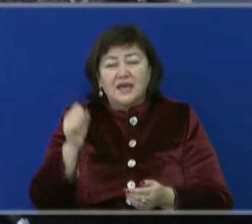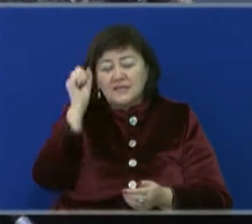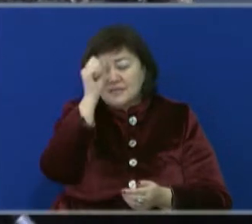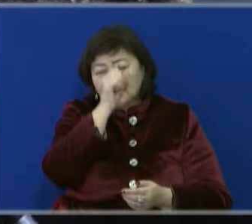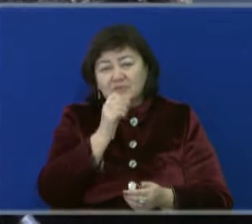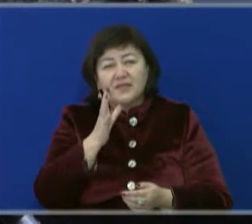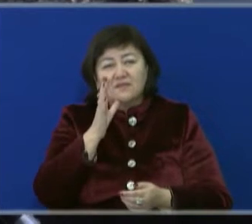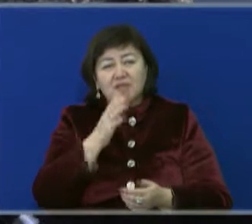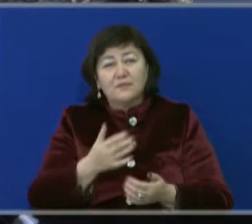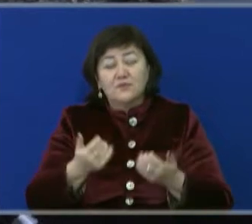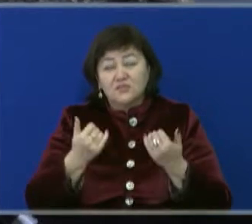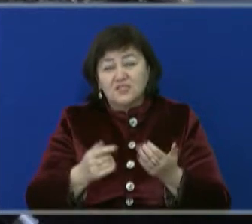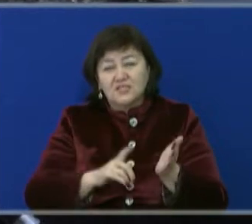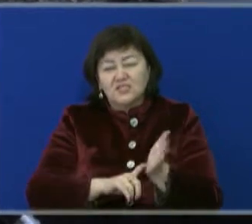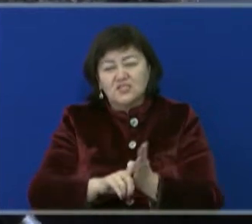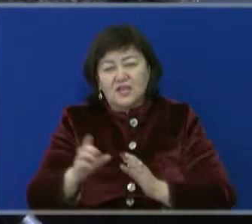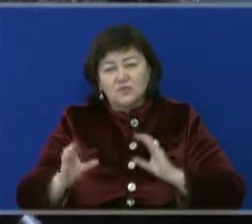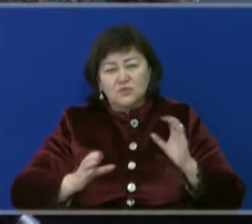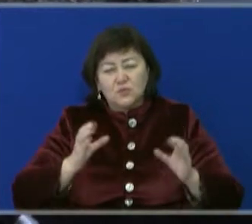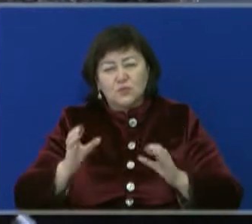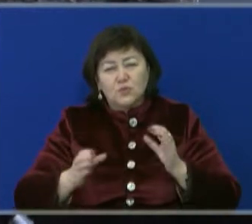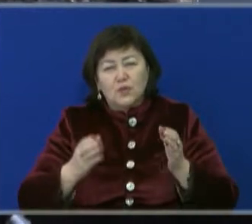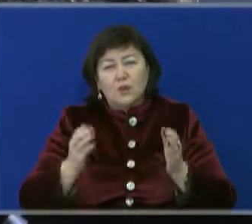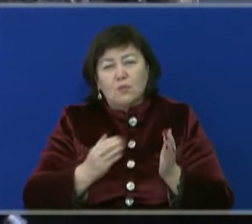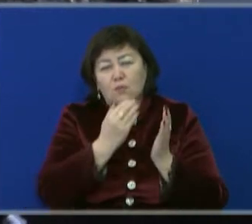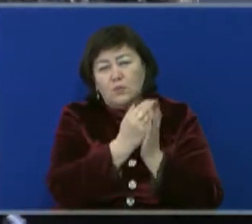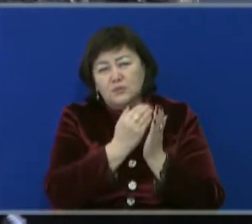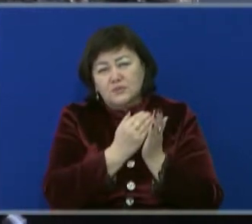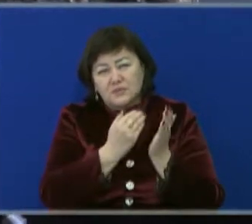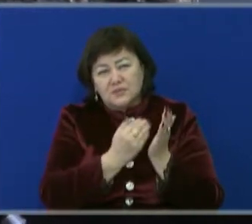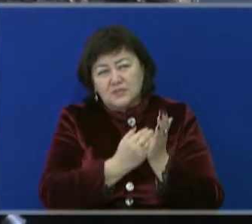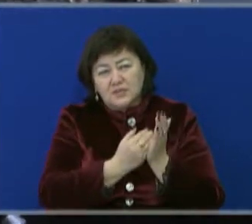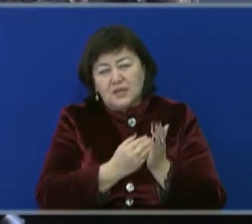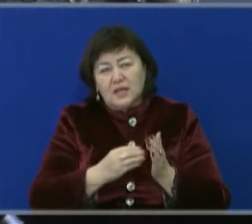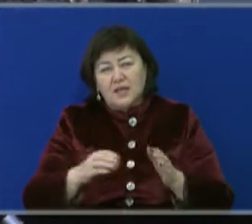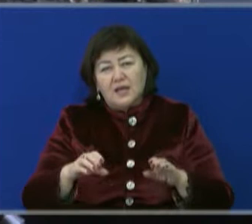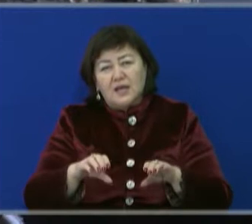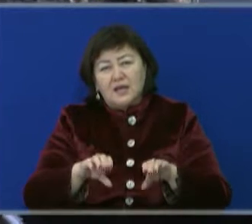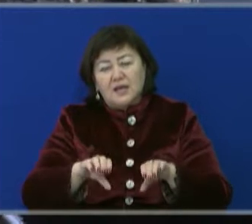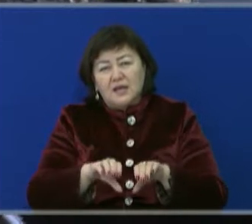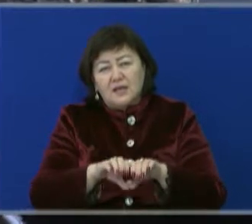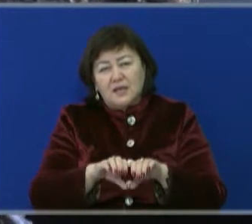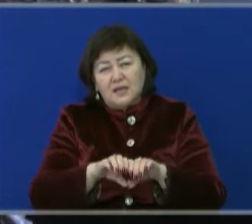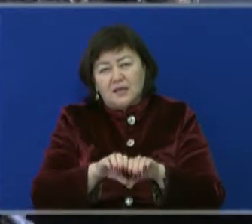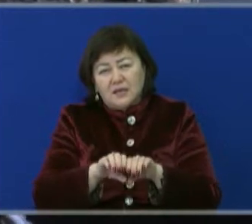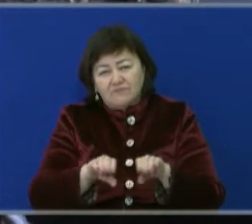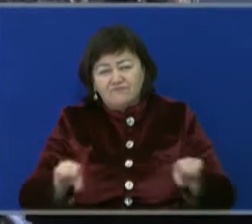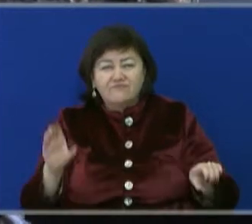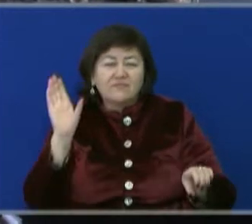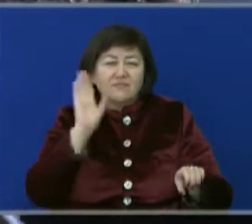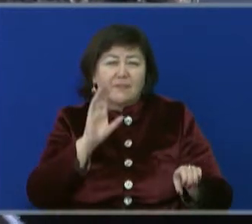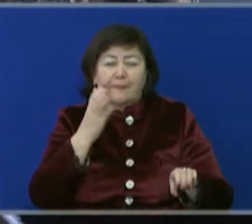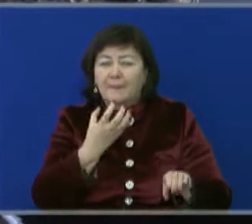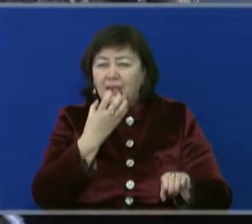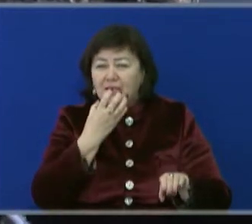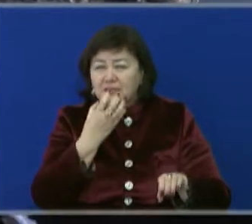данный момент начинается учение. По сценарию у нас будет порыв теплотрассы основной по району